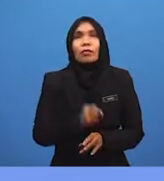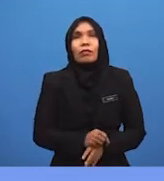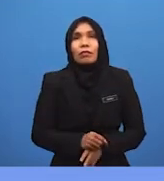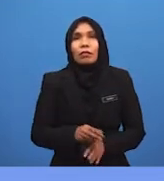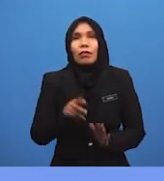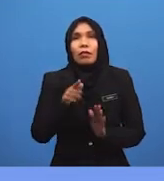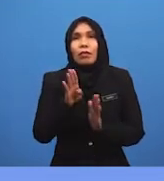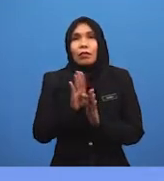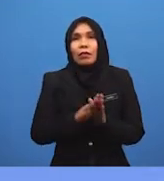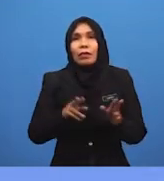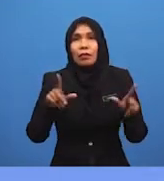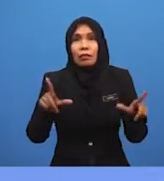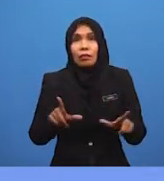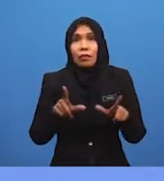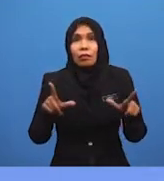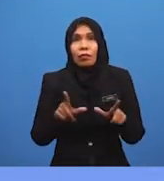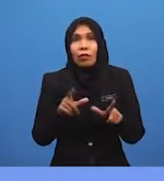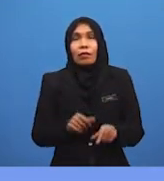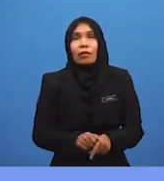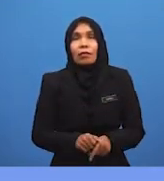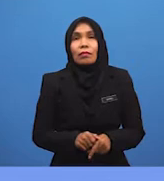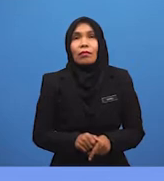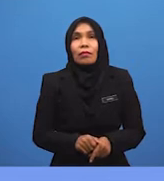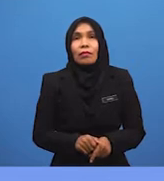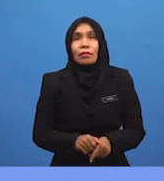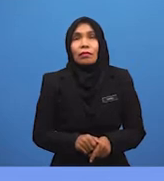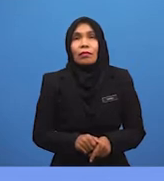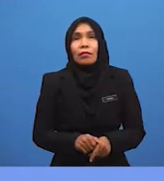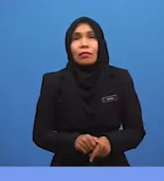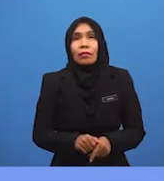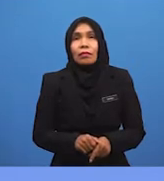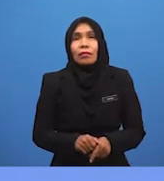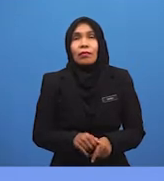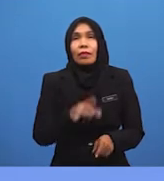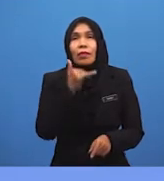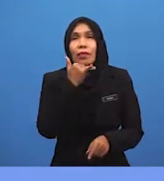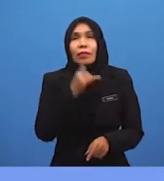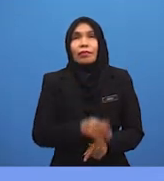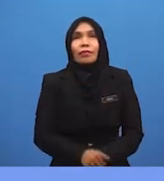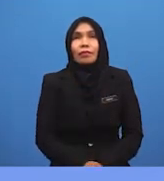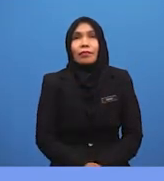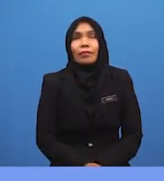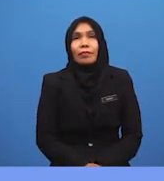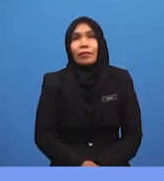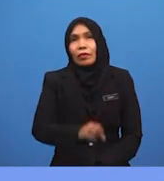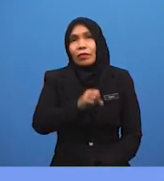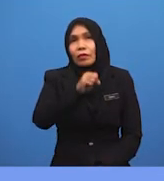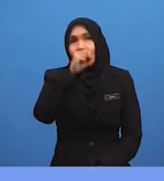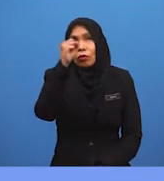kasar dengan rakan-rakan kelas. Jawapannya salah. Soalan